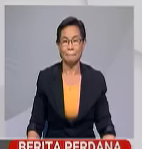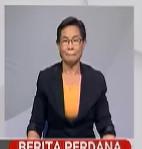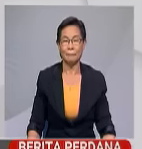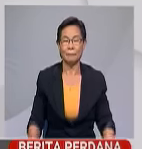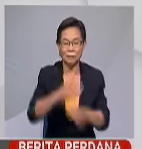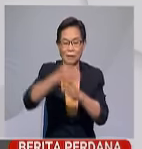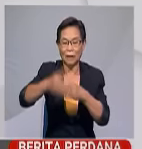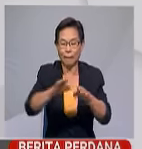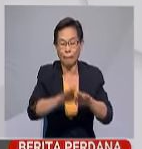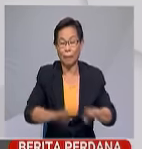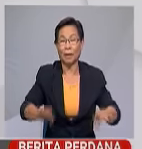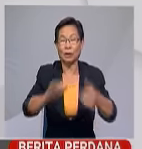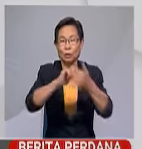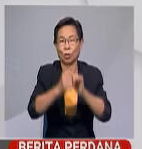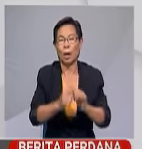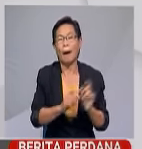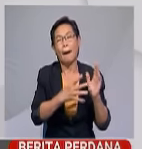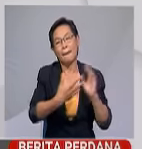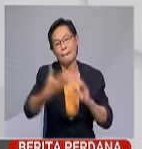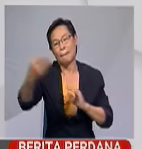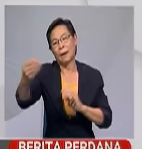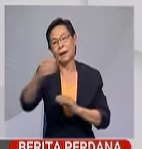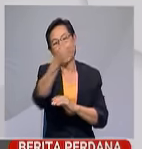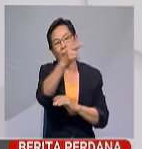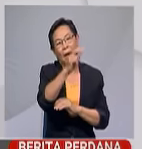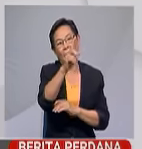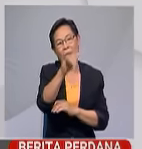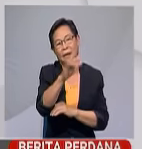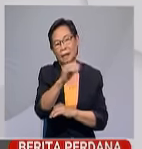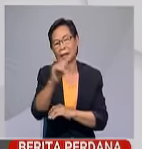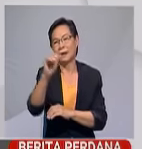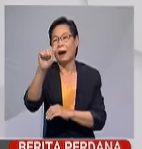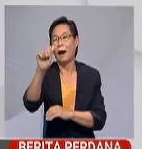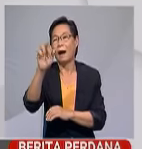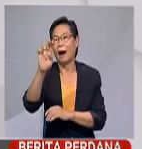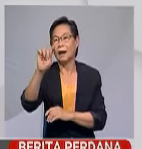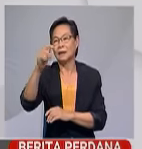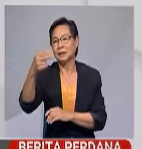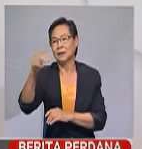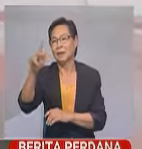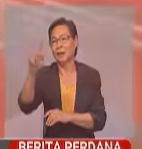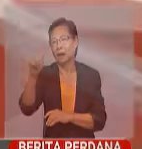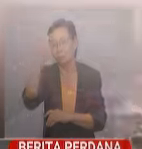Sekian berita sukan, kembali semula bersama Andy dan Atika untuk Hashtag.